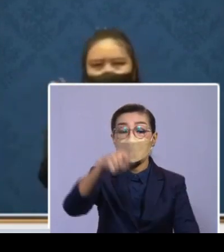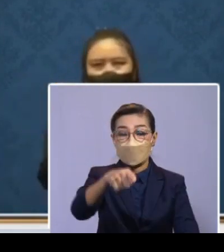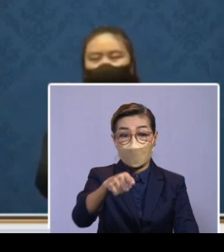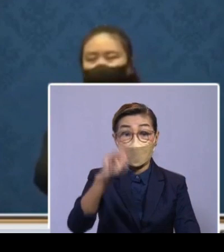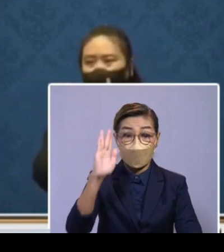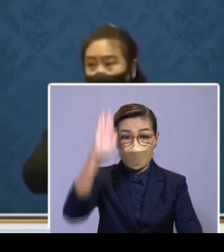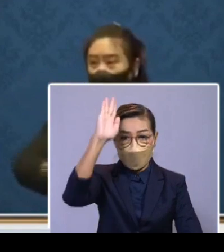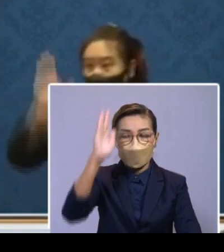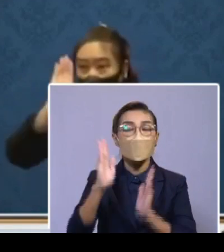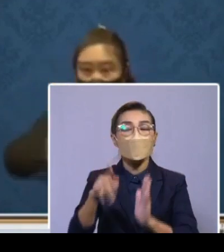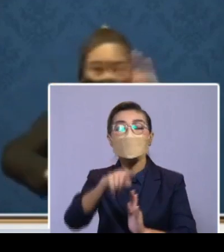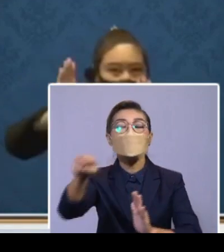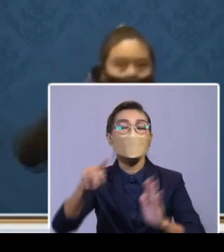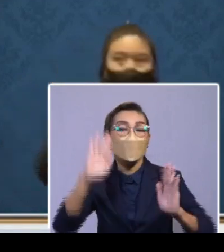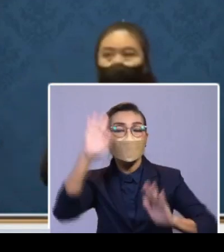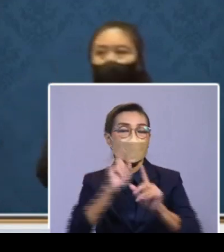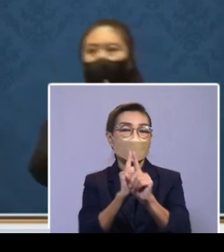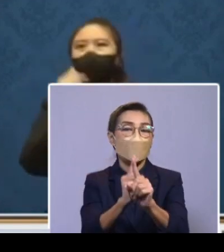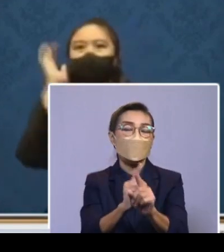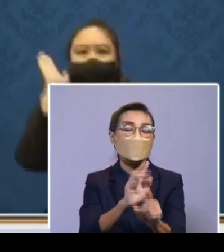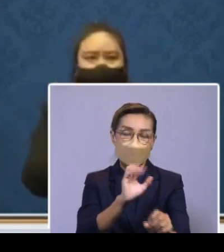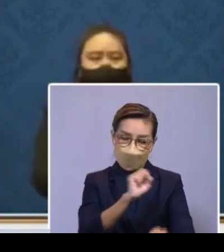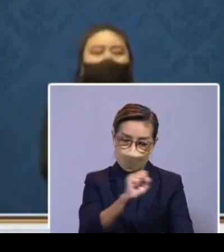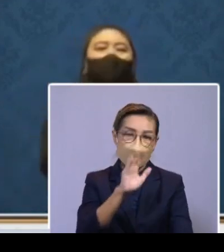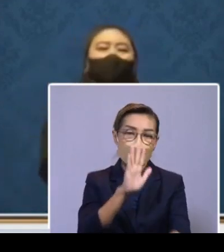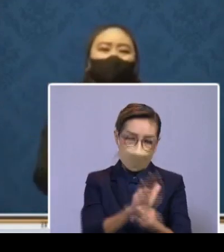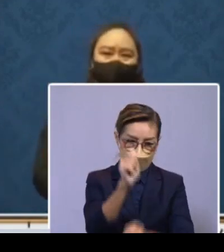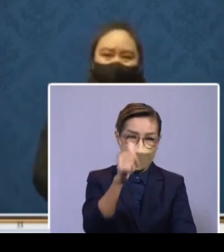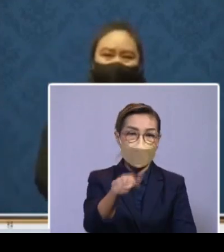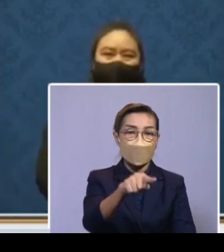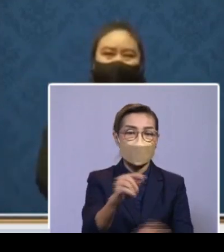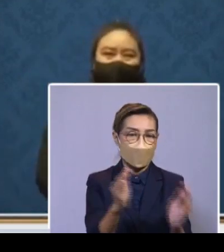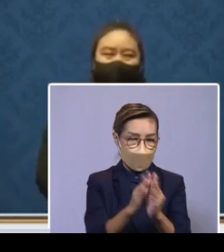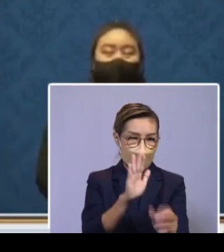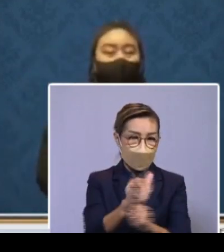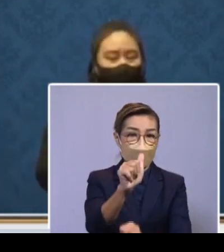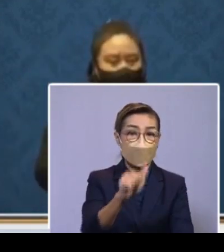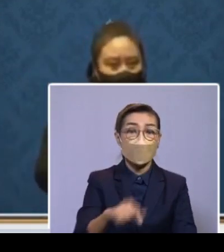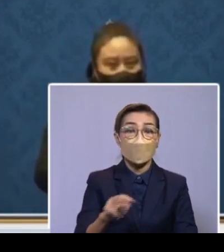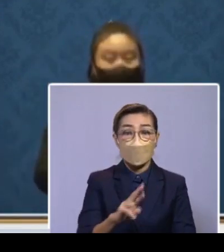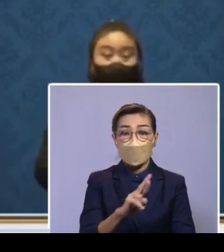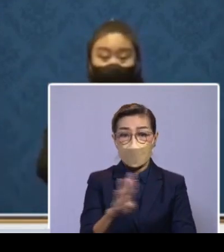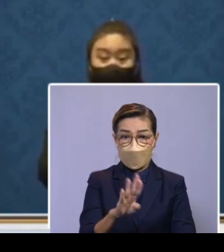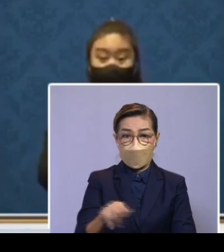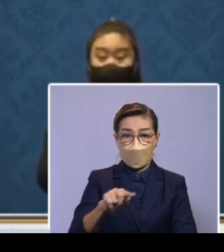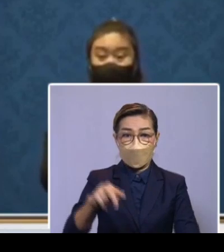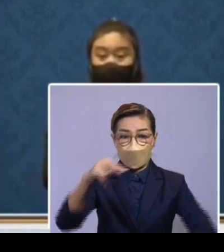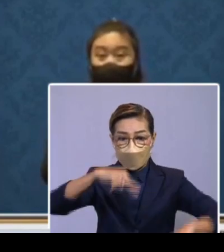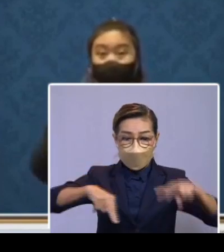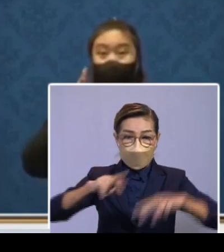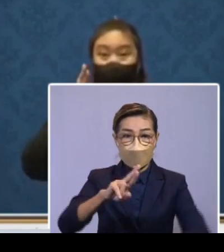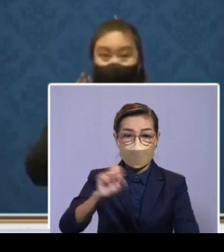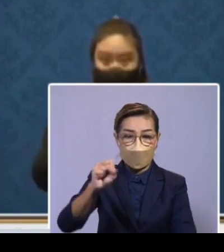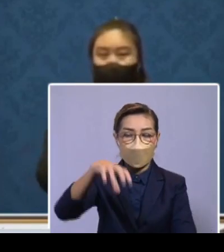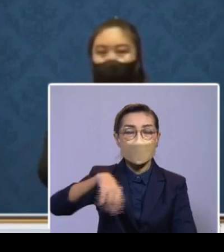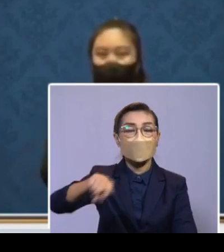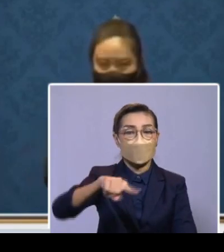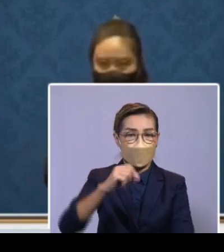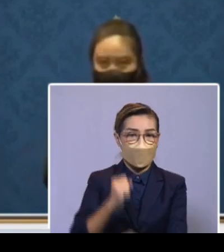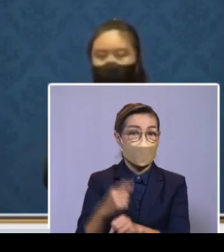องอะแล้วเราจะได้ใช้ระบอบรัฐสภาให้เป็นประโย